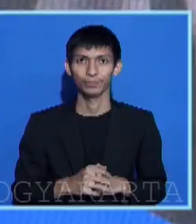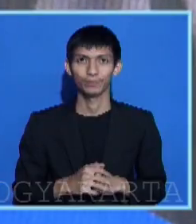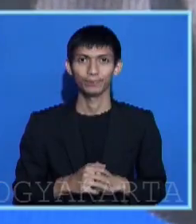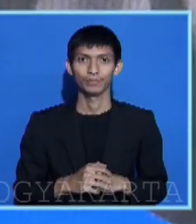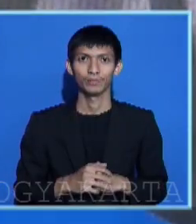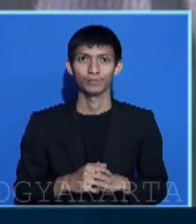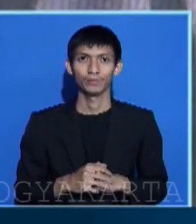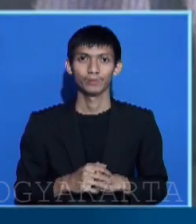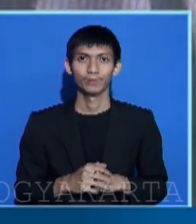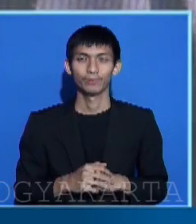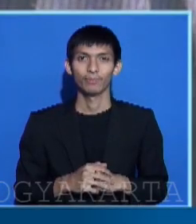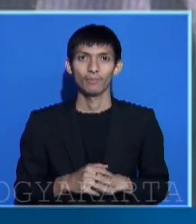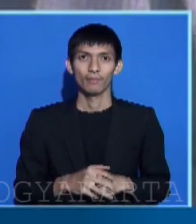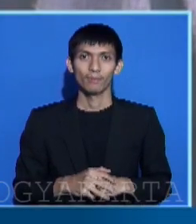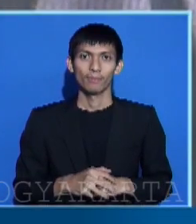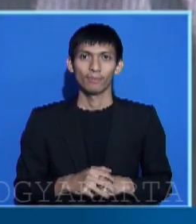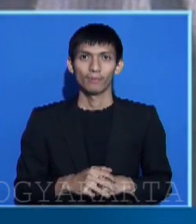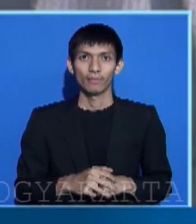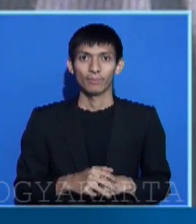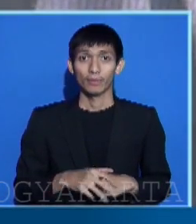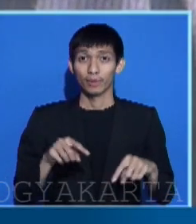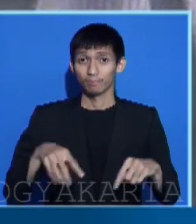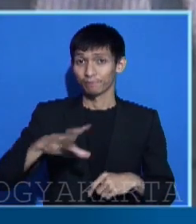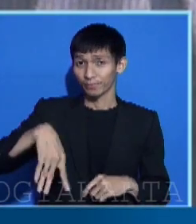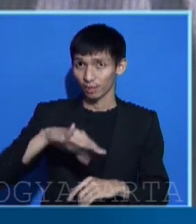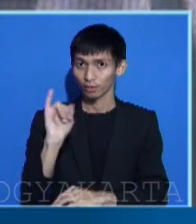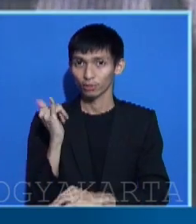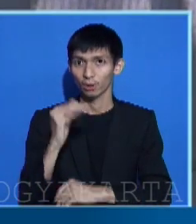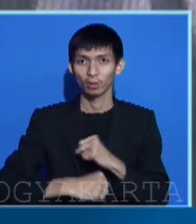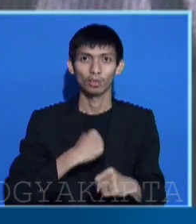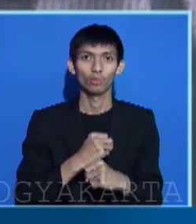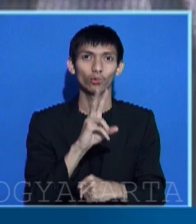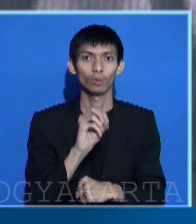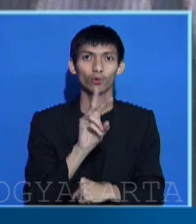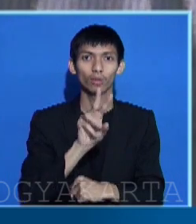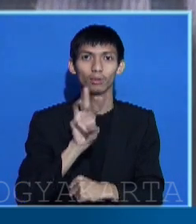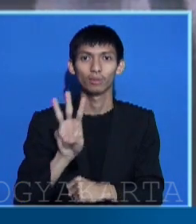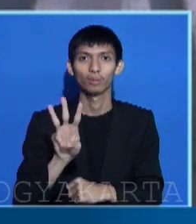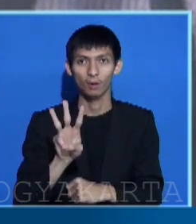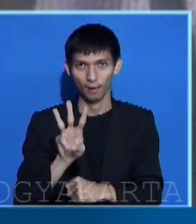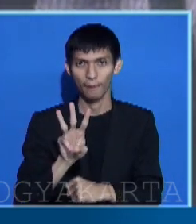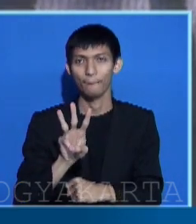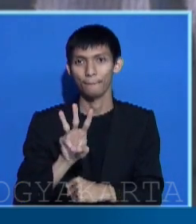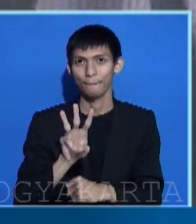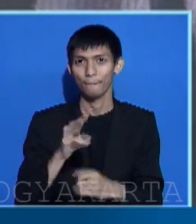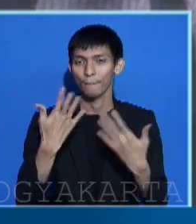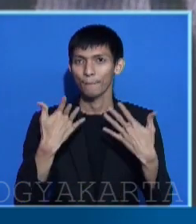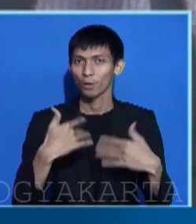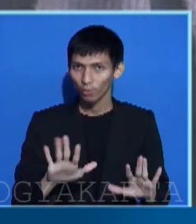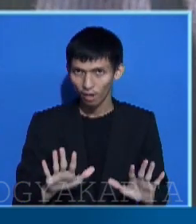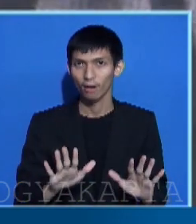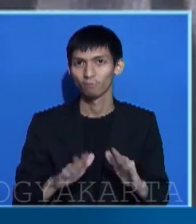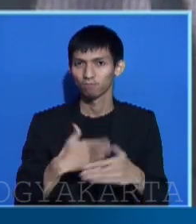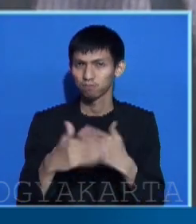2023 Provinsi Daerah Istimewa Yogyakarta pada tahun 2023 ini telah mengantarkan